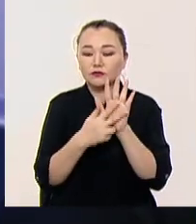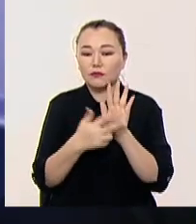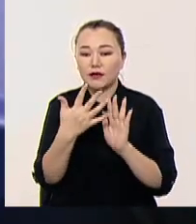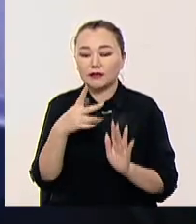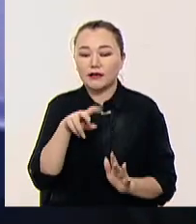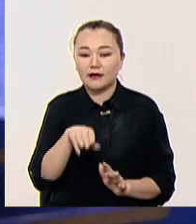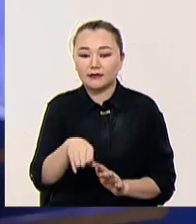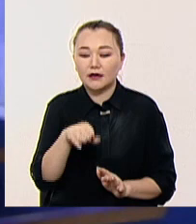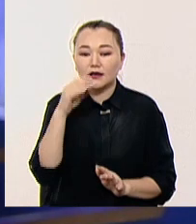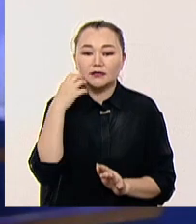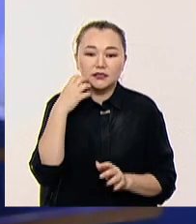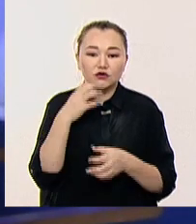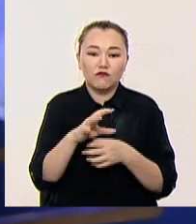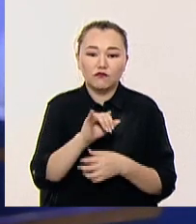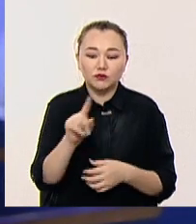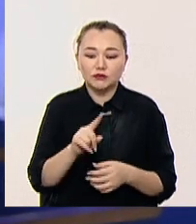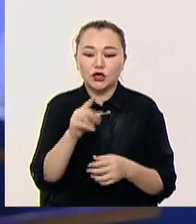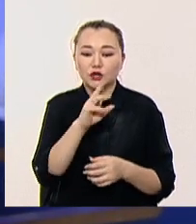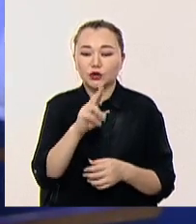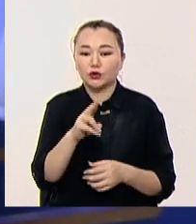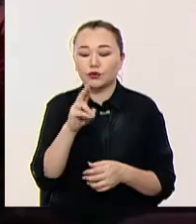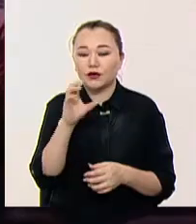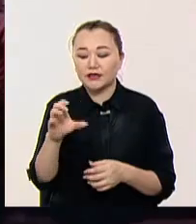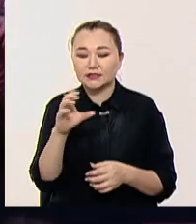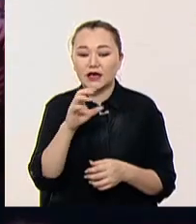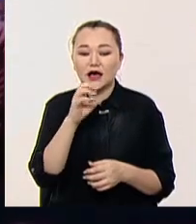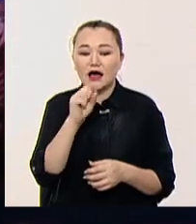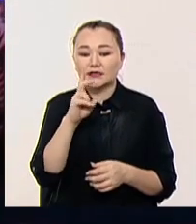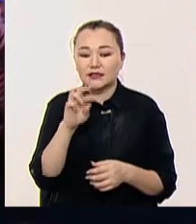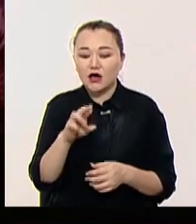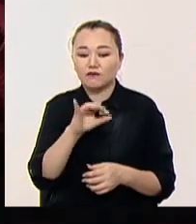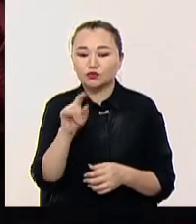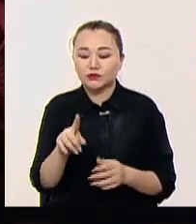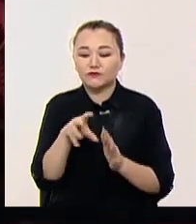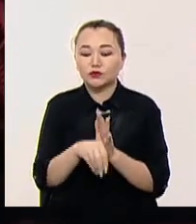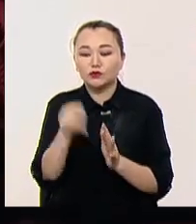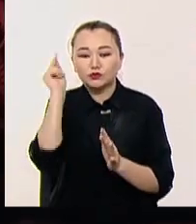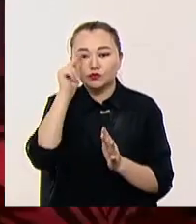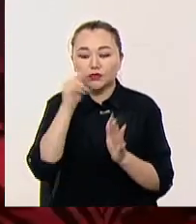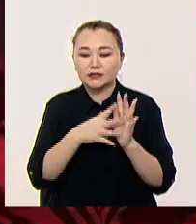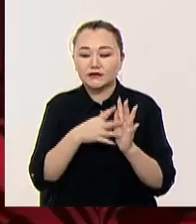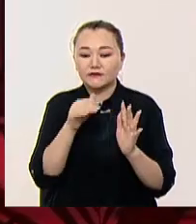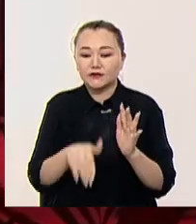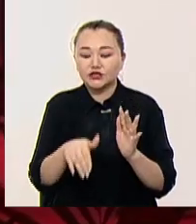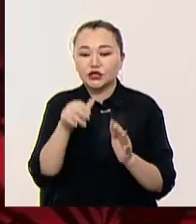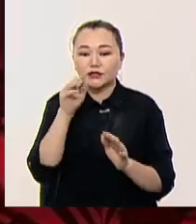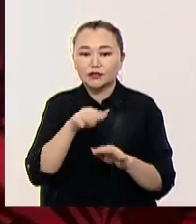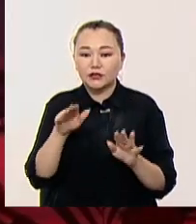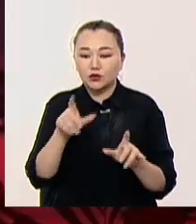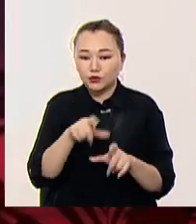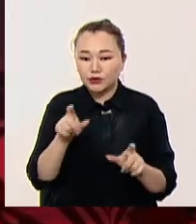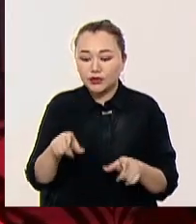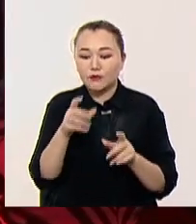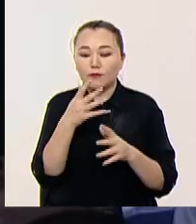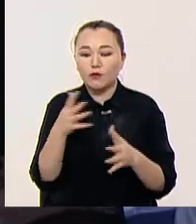85 лет. Кызылординский вуз вошел в рейтинг QS азиатских вузов. Всего в нем обучается свыше 9000 студентов. Преподают